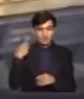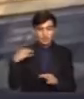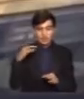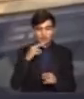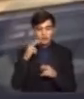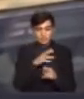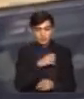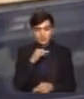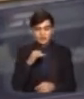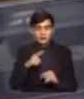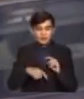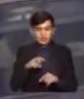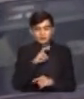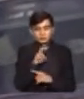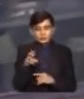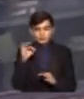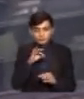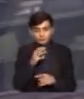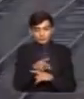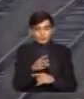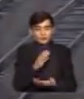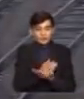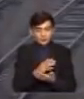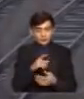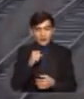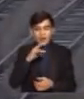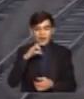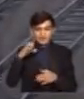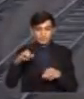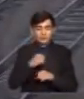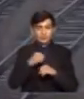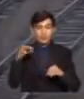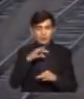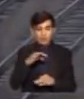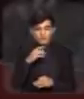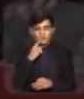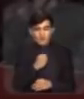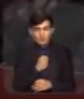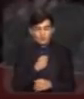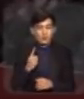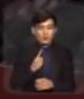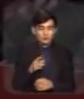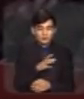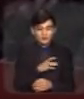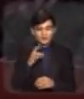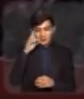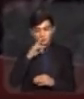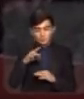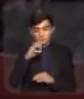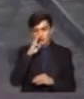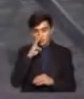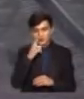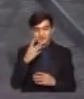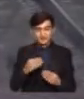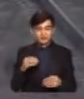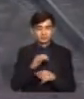орнына туыстарын ала бастағанын да көрсетіпті. Арыста жарылыс болғанда республика бойынша әскерлендірген күзетшілер бір күндік жалақысын аударыпты.